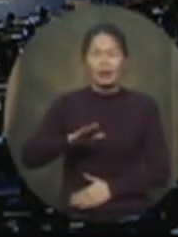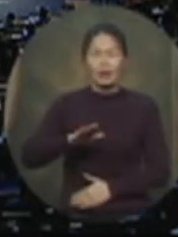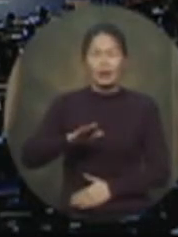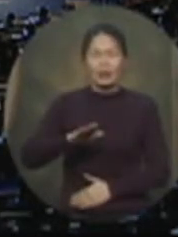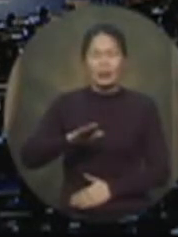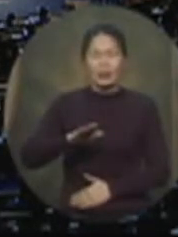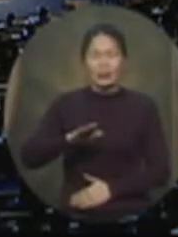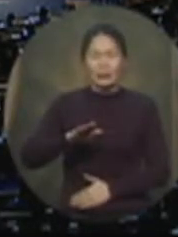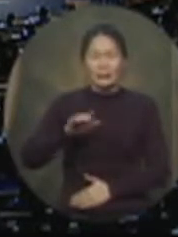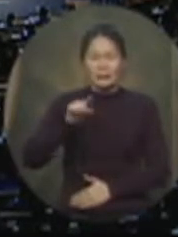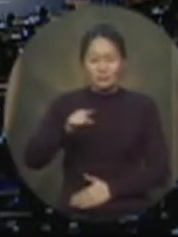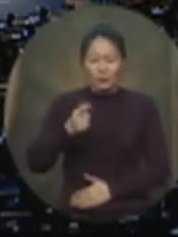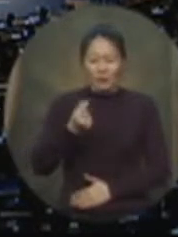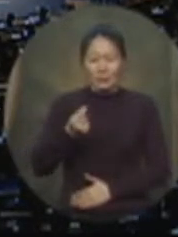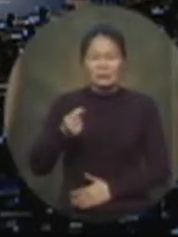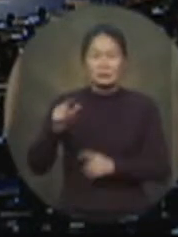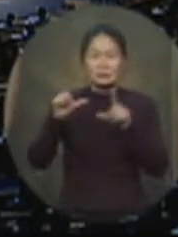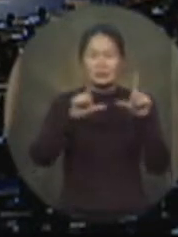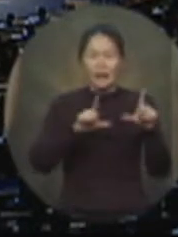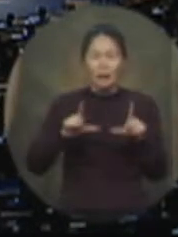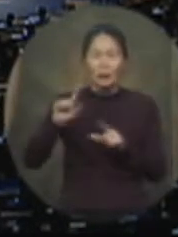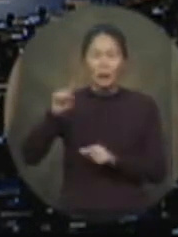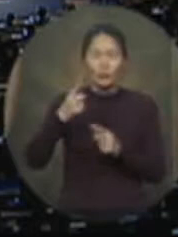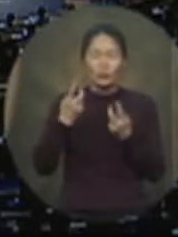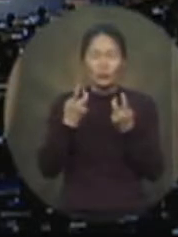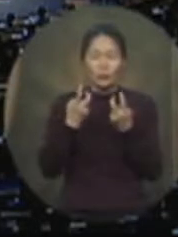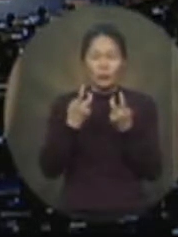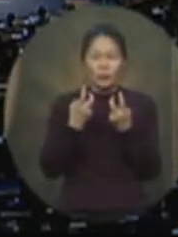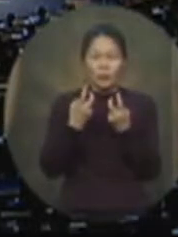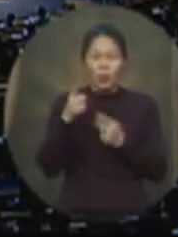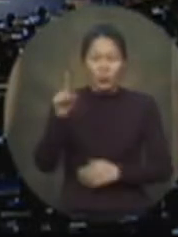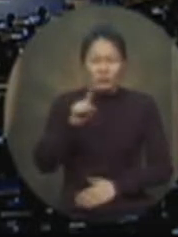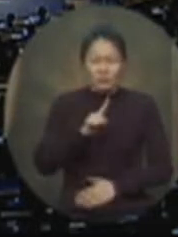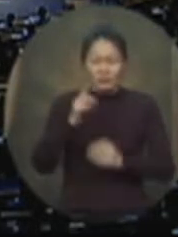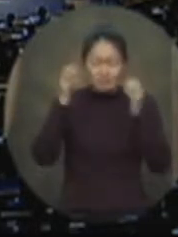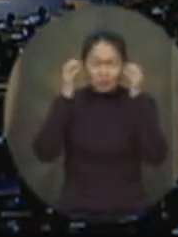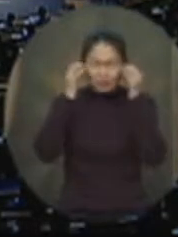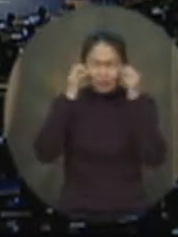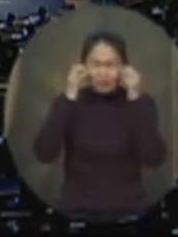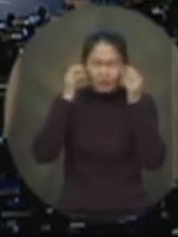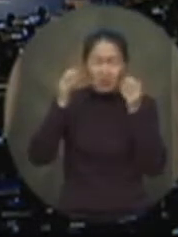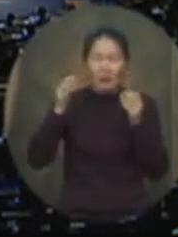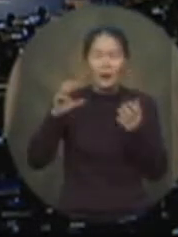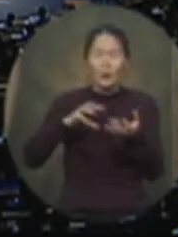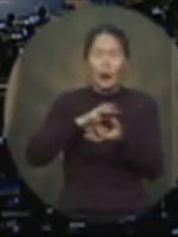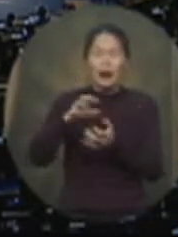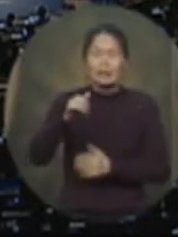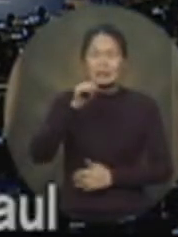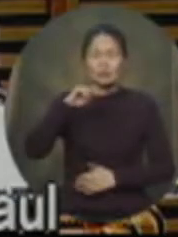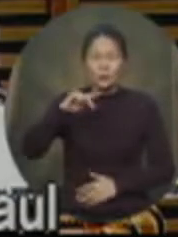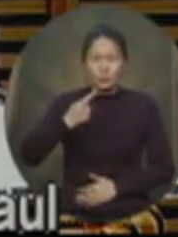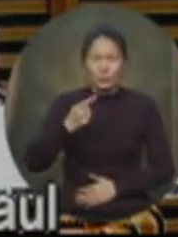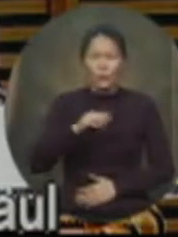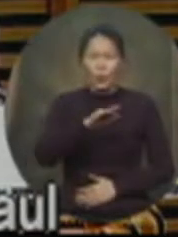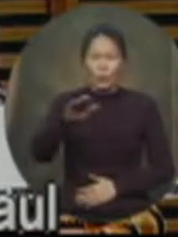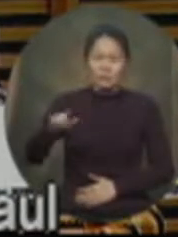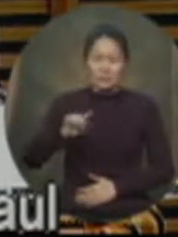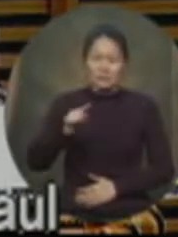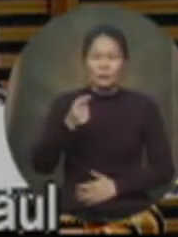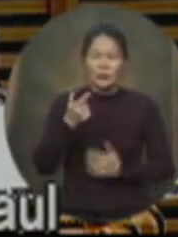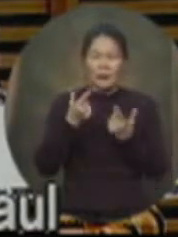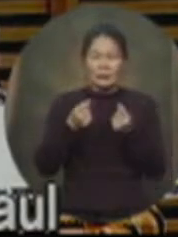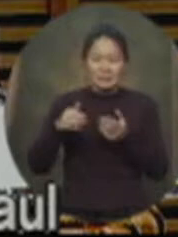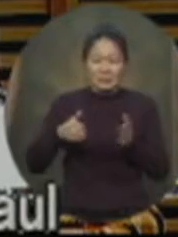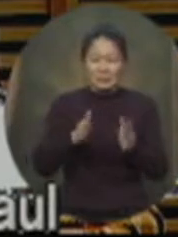어떤 환란과 권한이 있을지라도 여러분은 당당하게 그 길을 갈 마음의